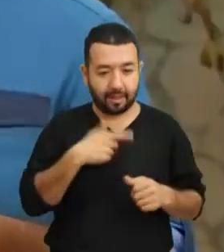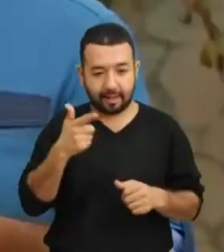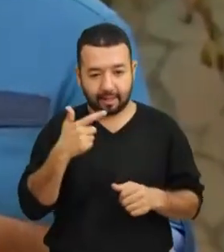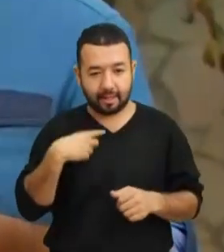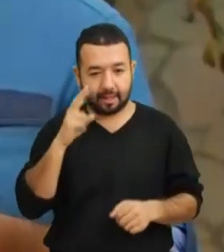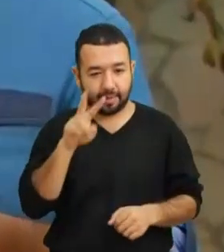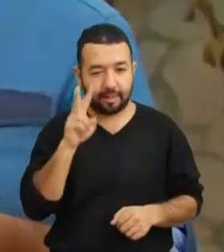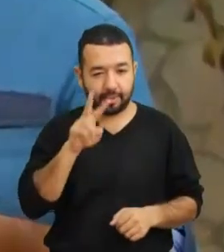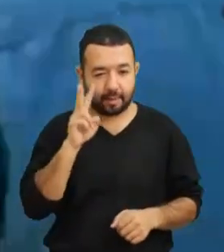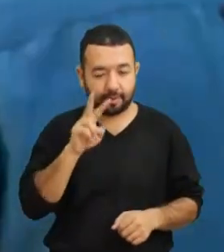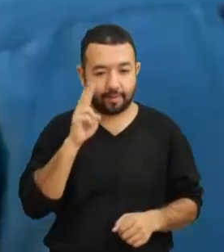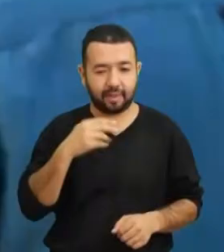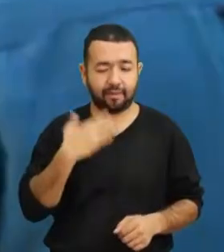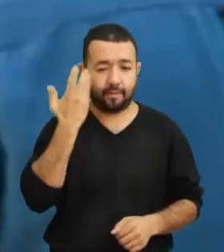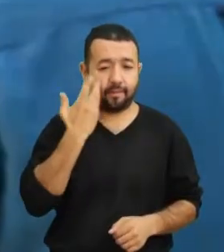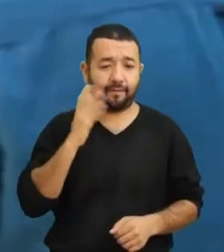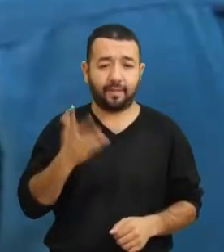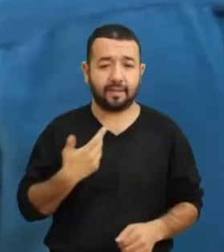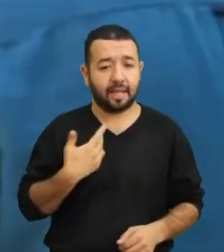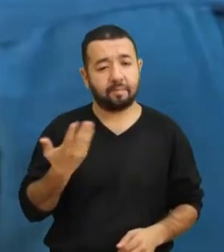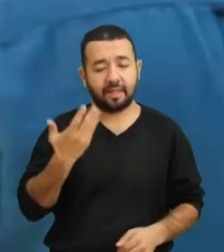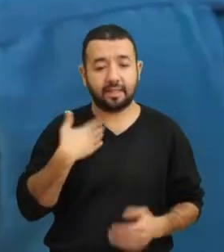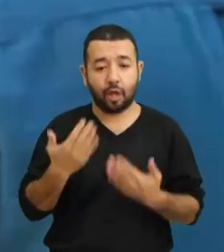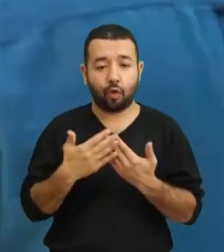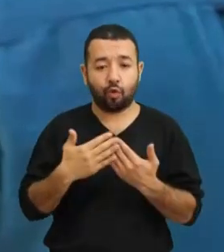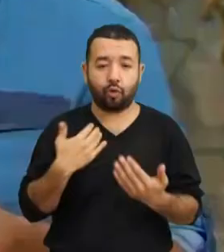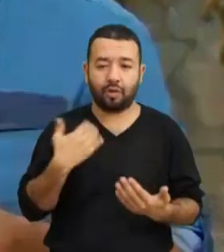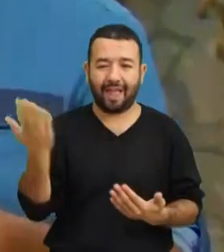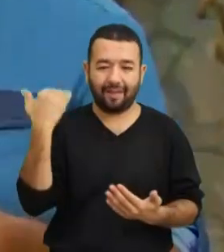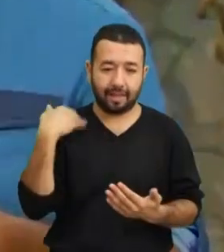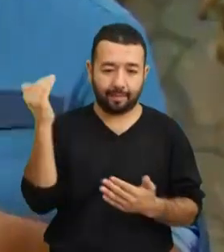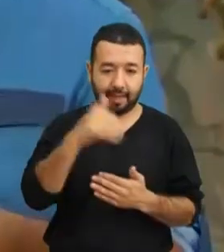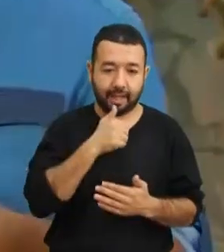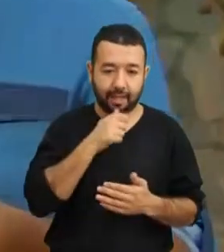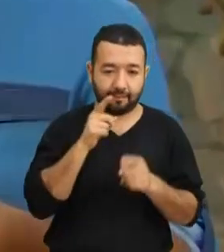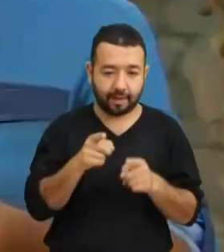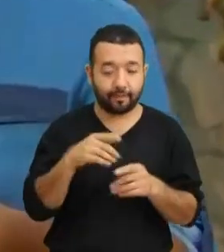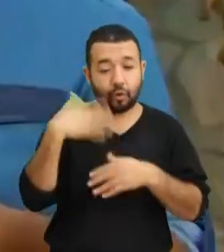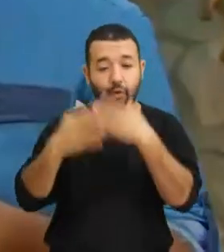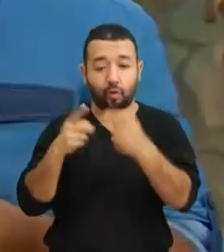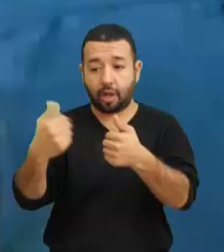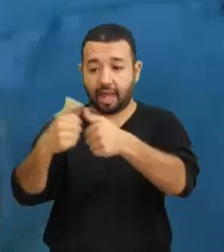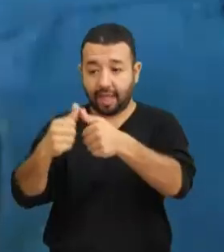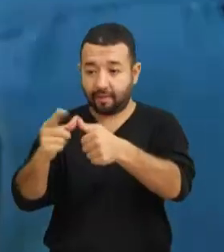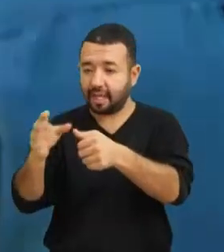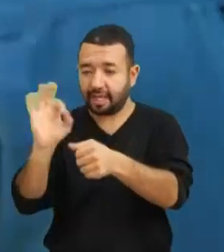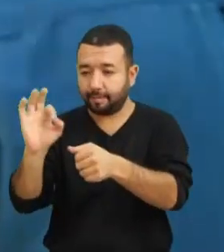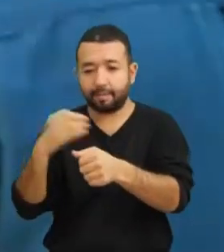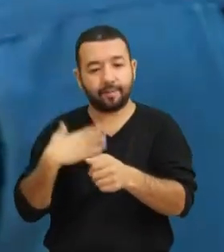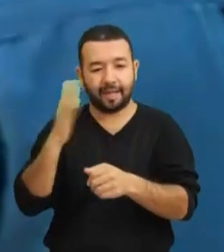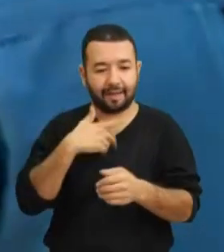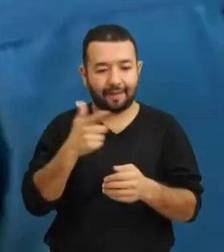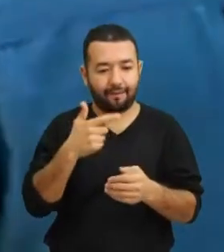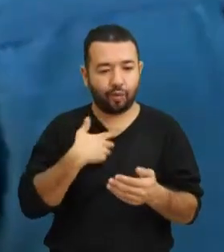izleriz efendim. Mesela bizim düğüne gelen bir adamın düğünü var değil mi? Hemen videoyu koyarız efendim, böyle